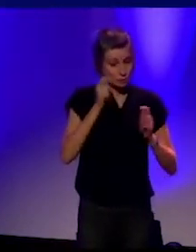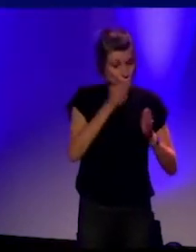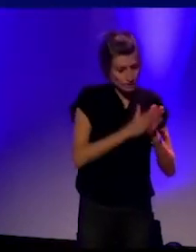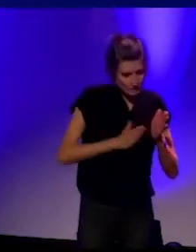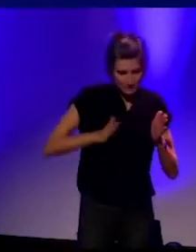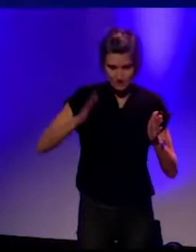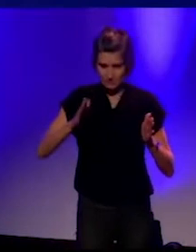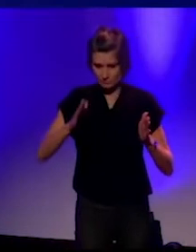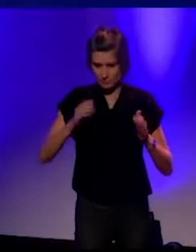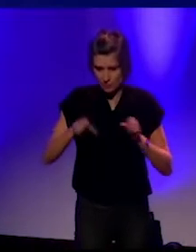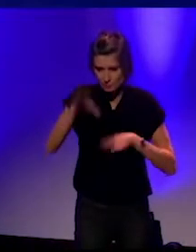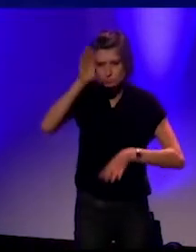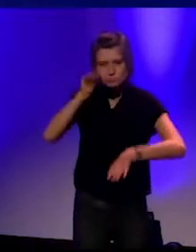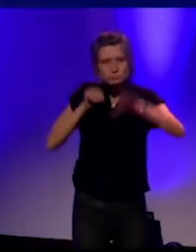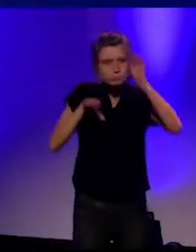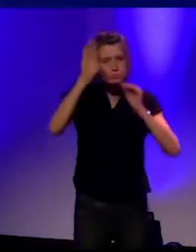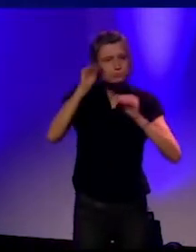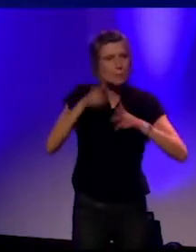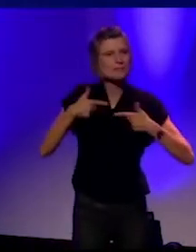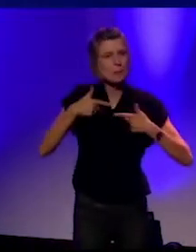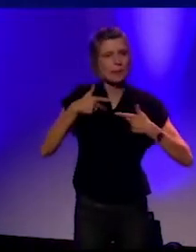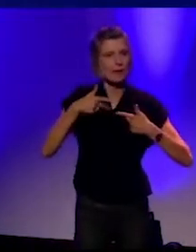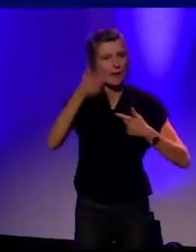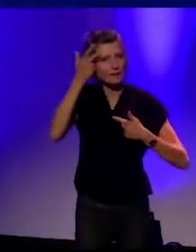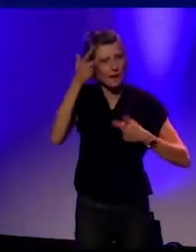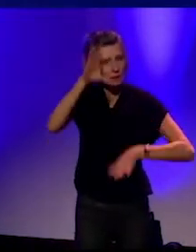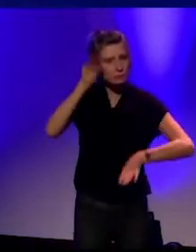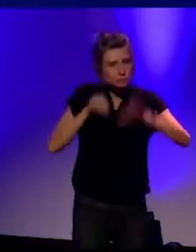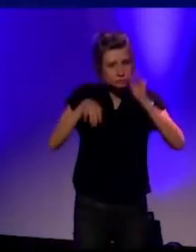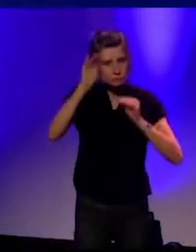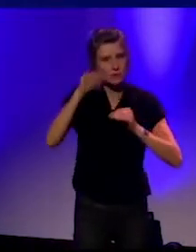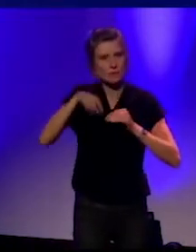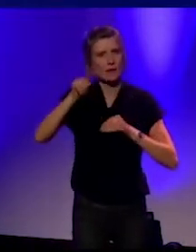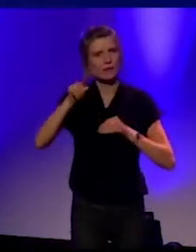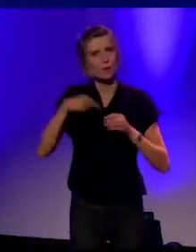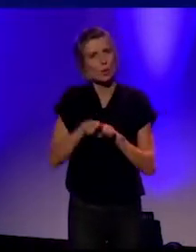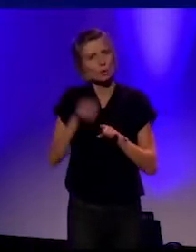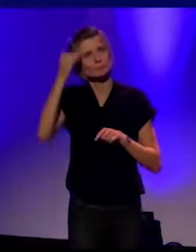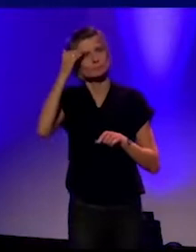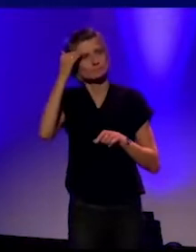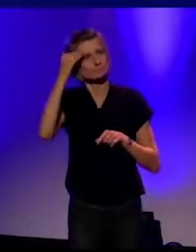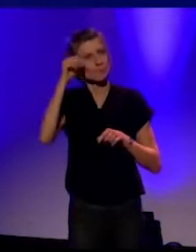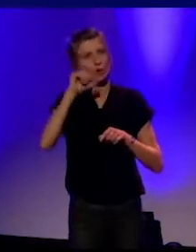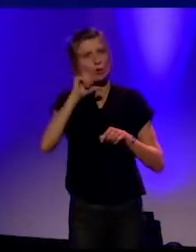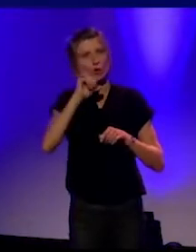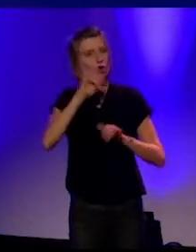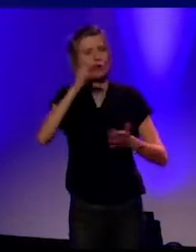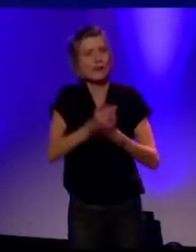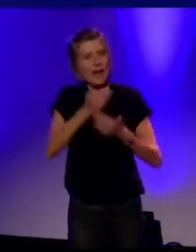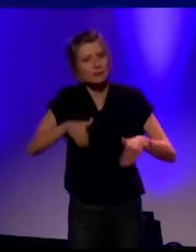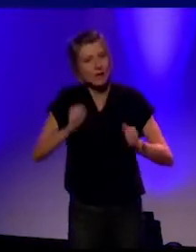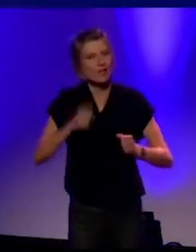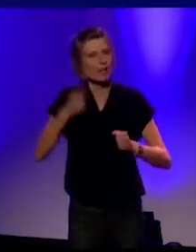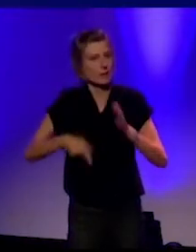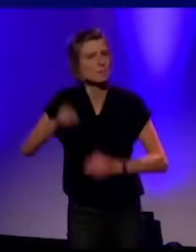Dat is hooggegrepen, maar ook de kern van plus et en vous. Nooit een einde. Als we dit willen realiseren, hebben we